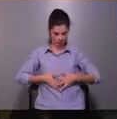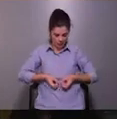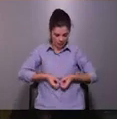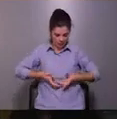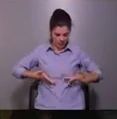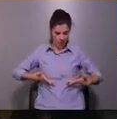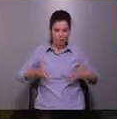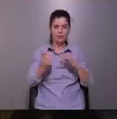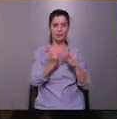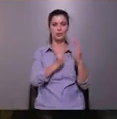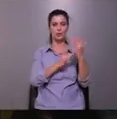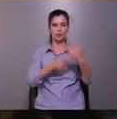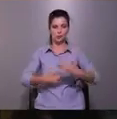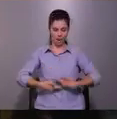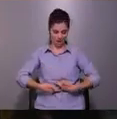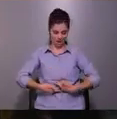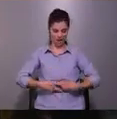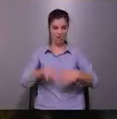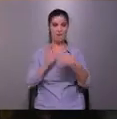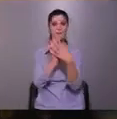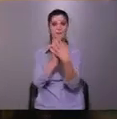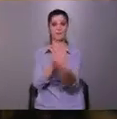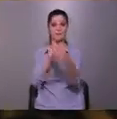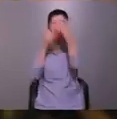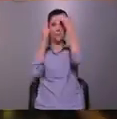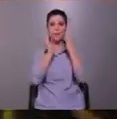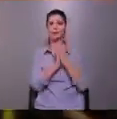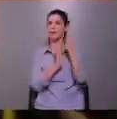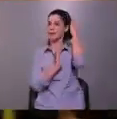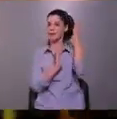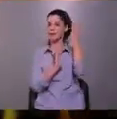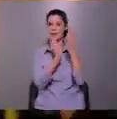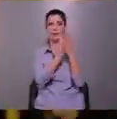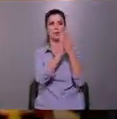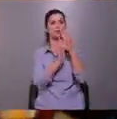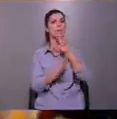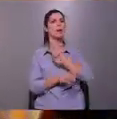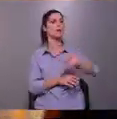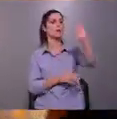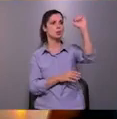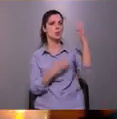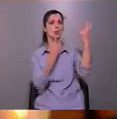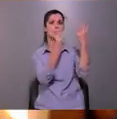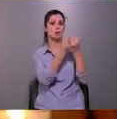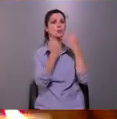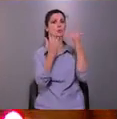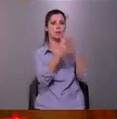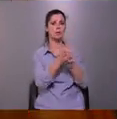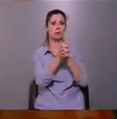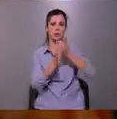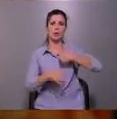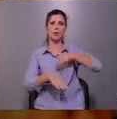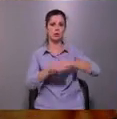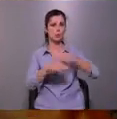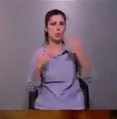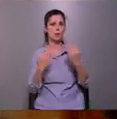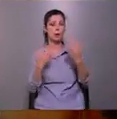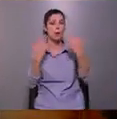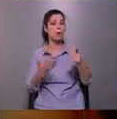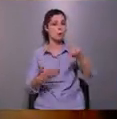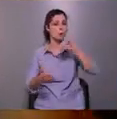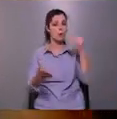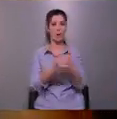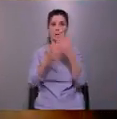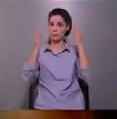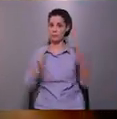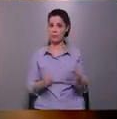il frutto del tuo seno, Gesù. Santa Maria, Mãe de Deus, rogai por nós, pecadores, agora e na hora da